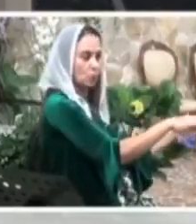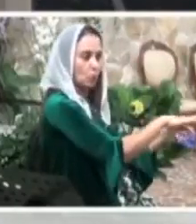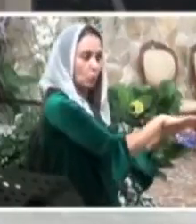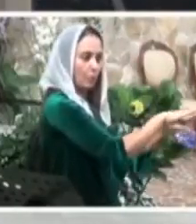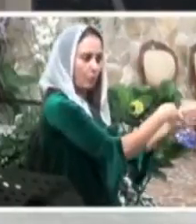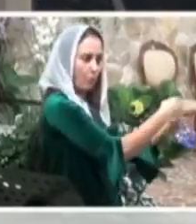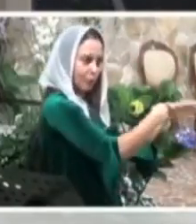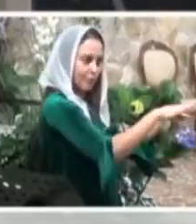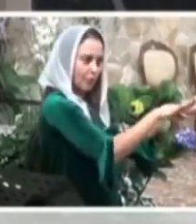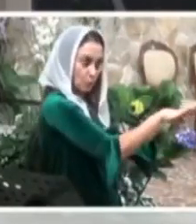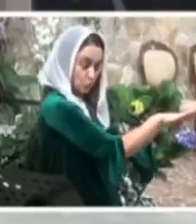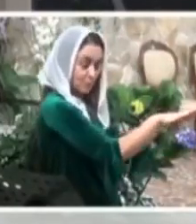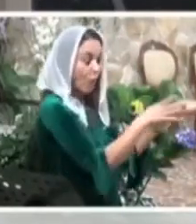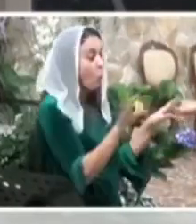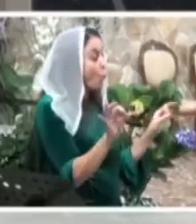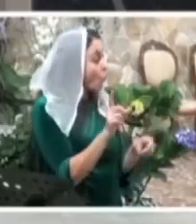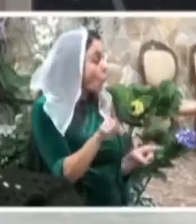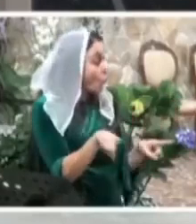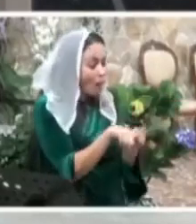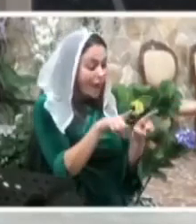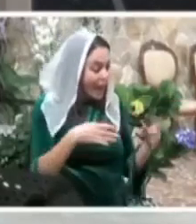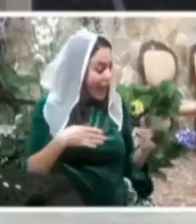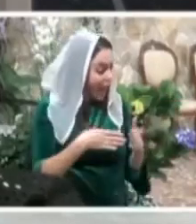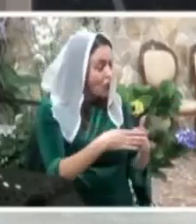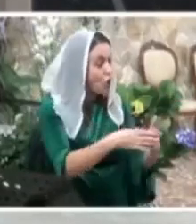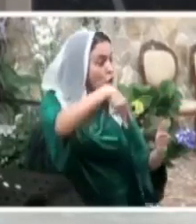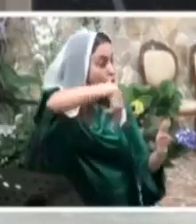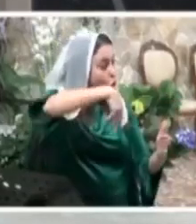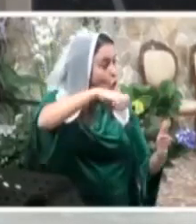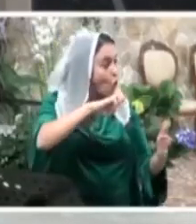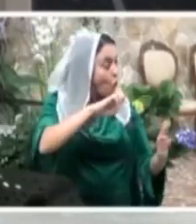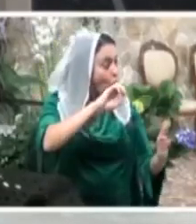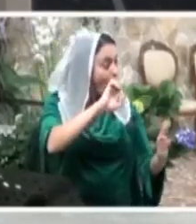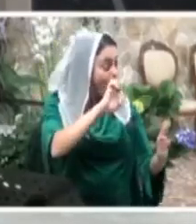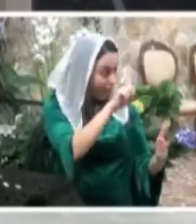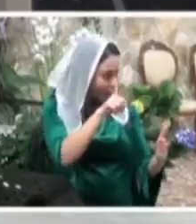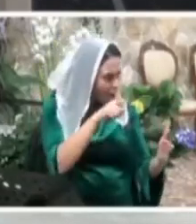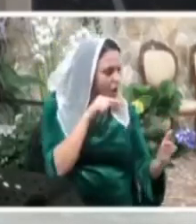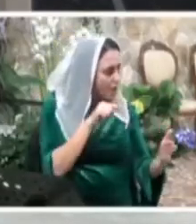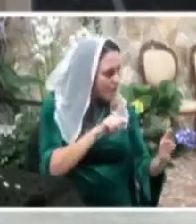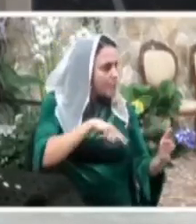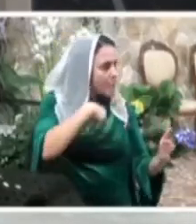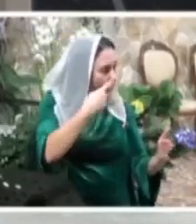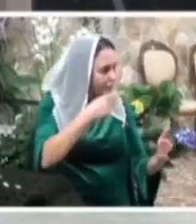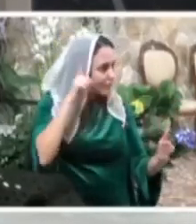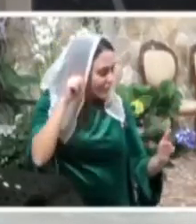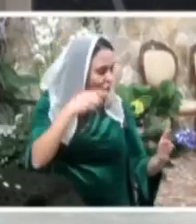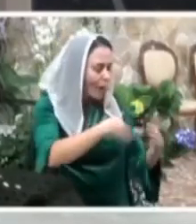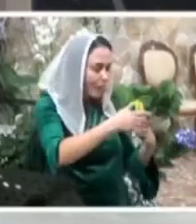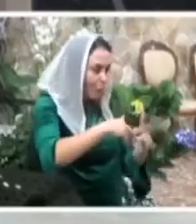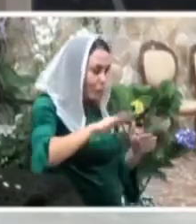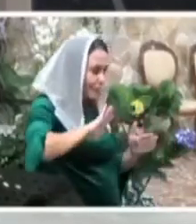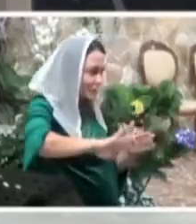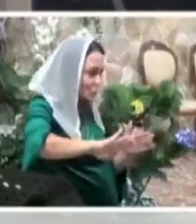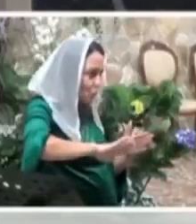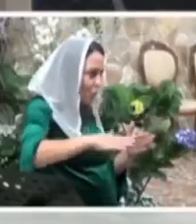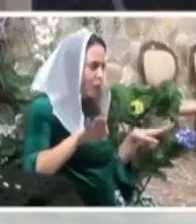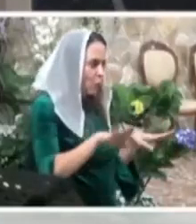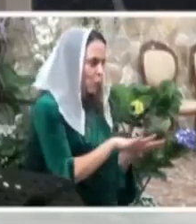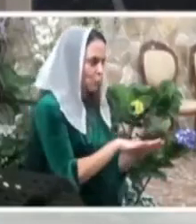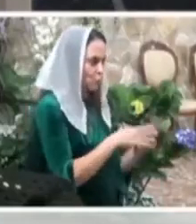ha costruito l'arca, ha obbedito al Signore, e attraverso il suo operato era